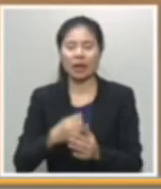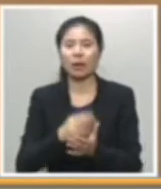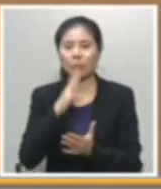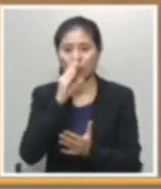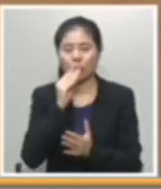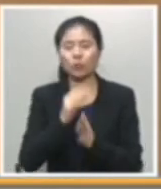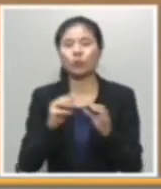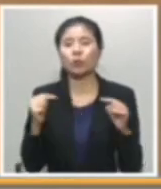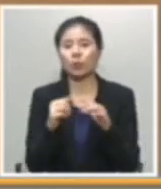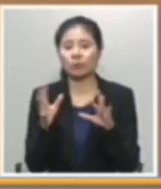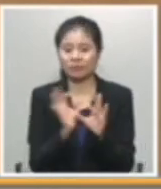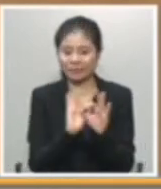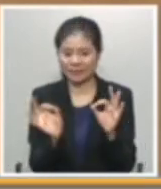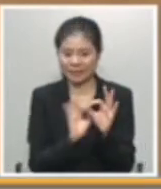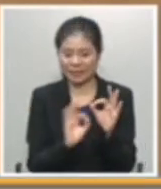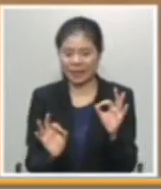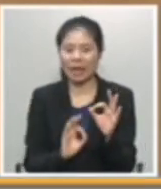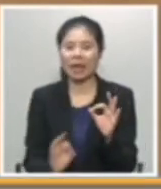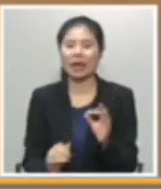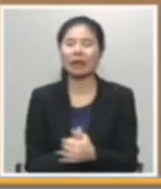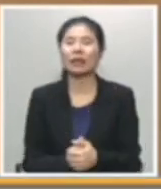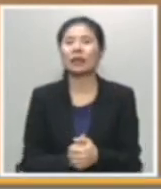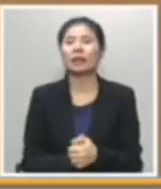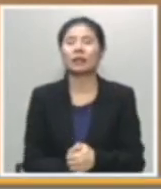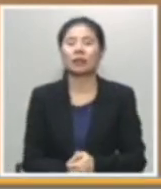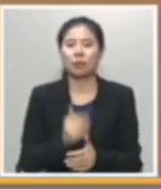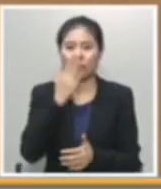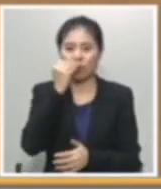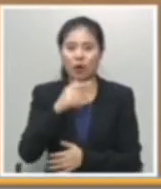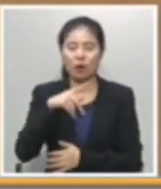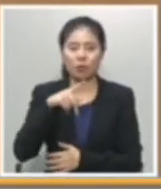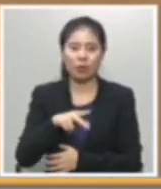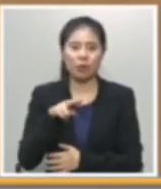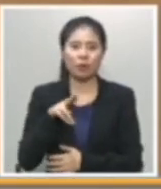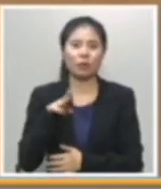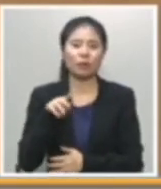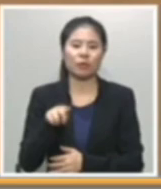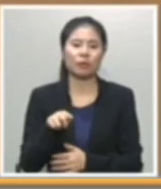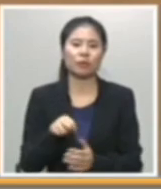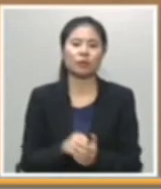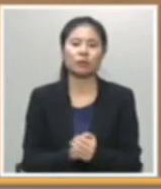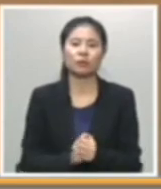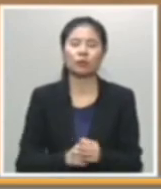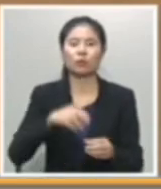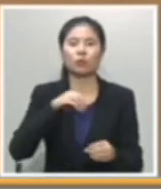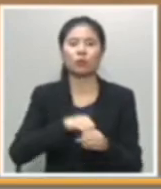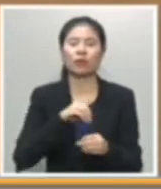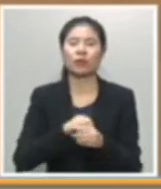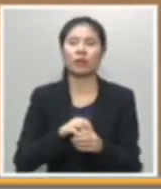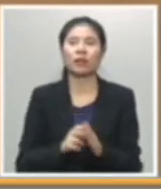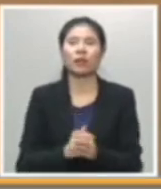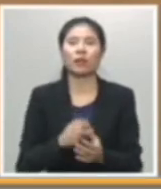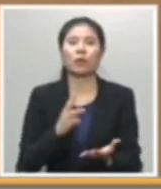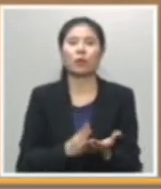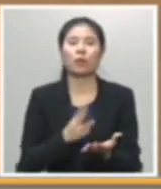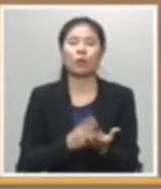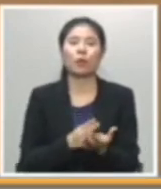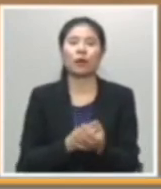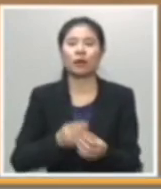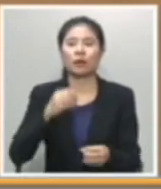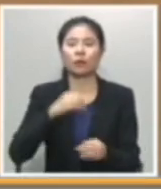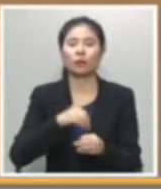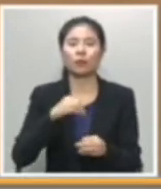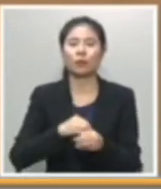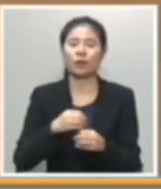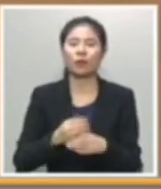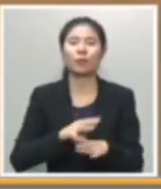าระเพราะพ.ร.บ.งบประมาณนี้เราได้บรรจุเข้าสู่ระเบียบวาระครบตามกระบวนความ